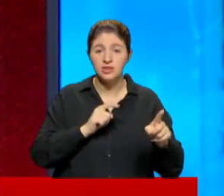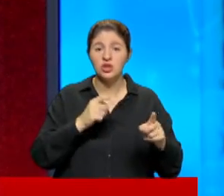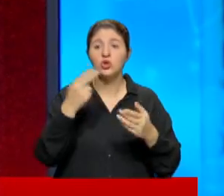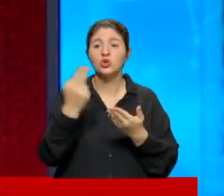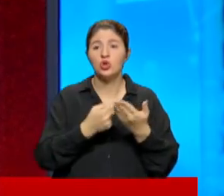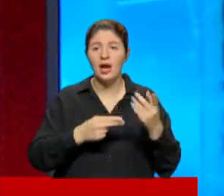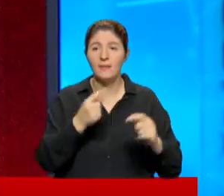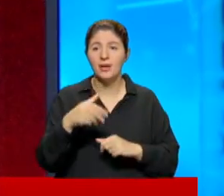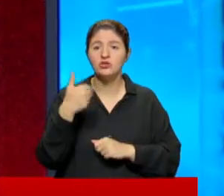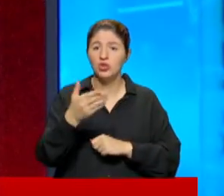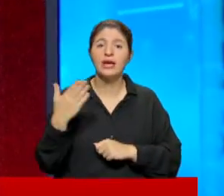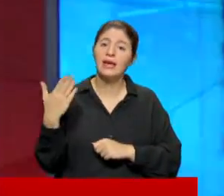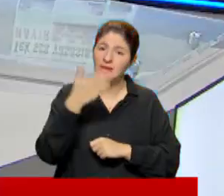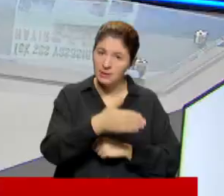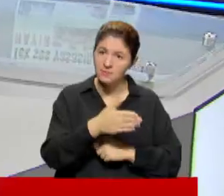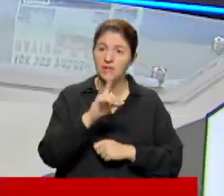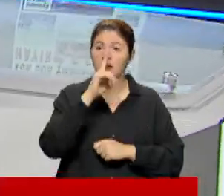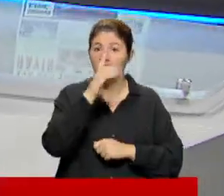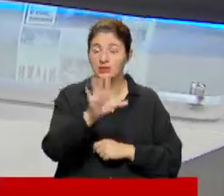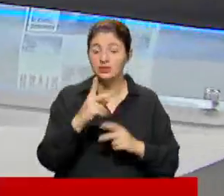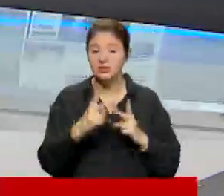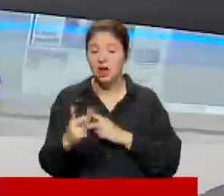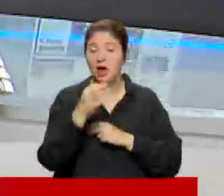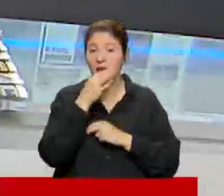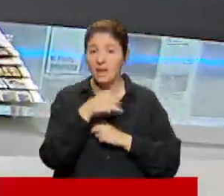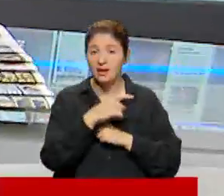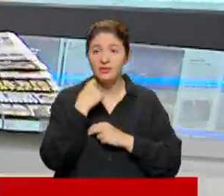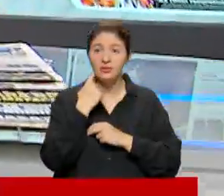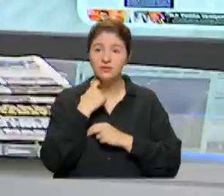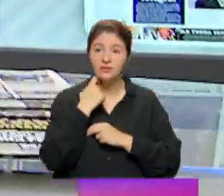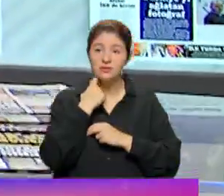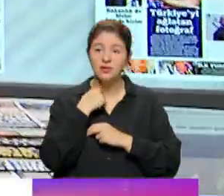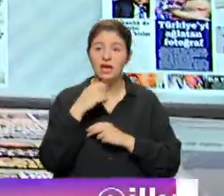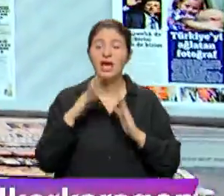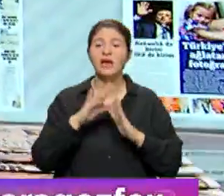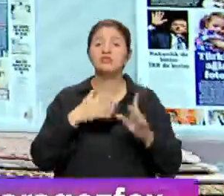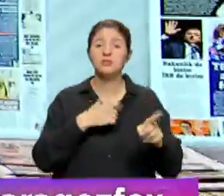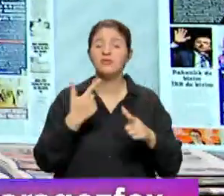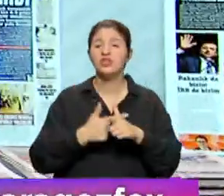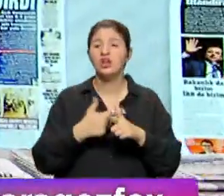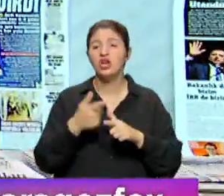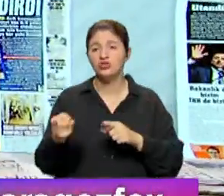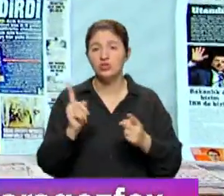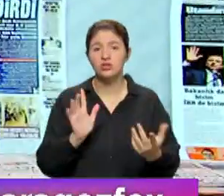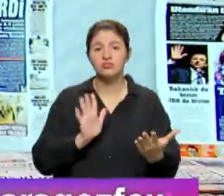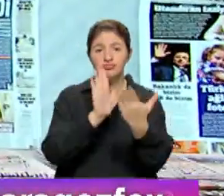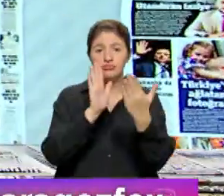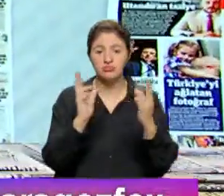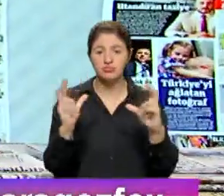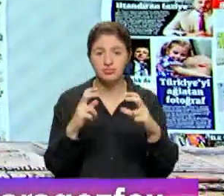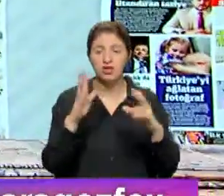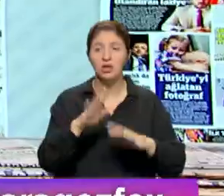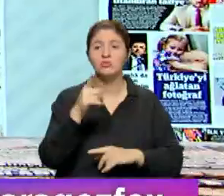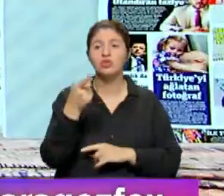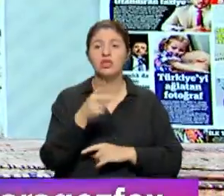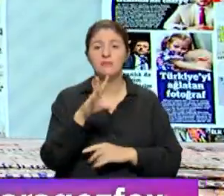Kütahya'ya da birazdan gidelim yalnız sıradaki haberimiz Ev sahipleri ve kiracılar karşı karşıya burada %